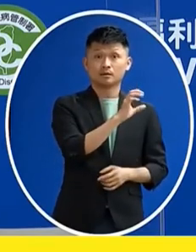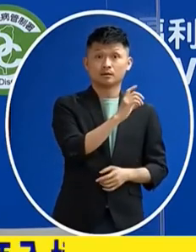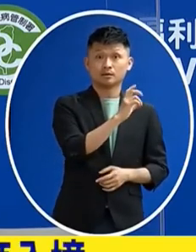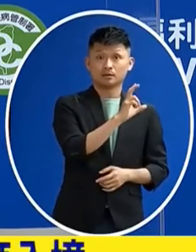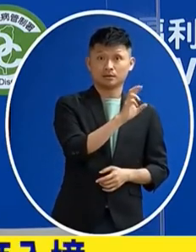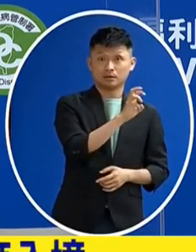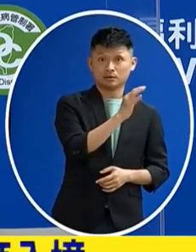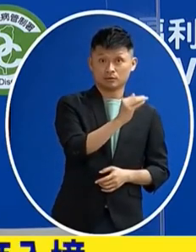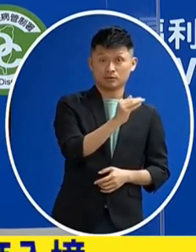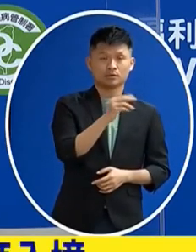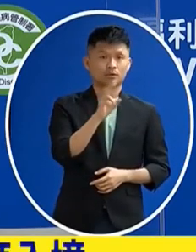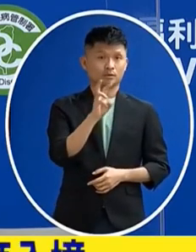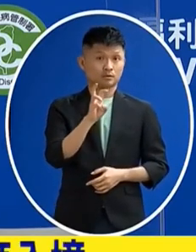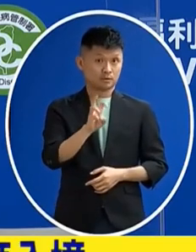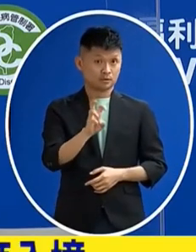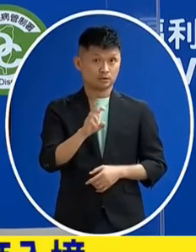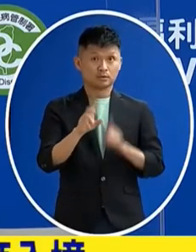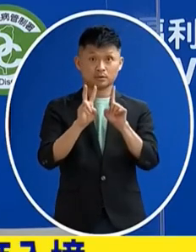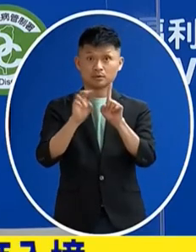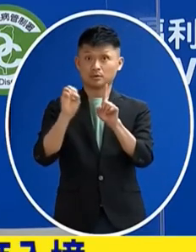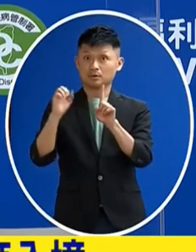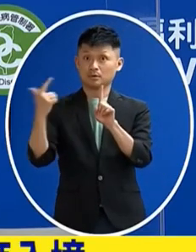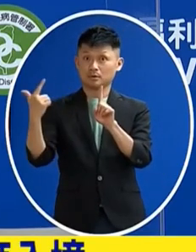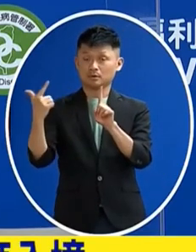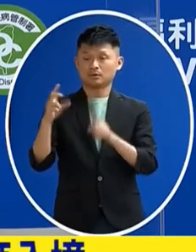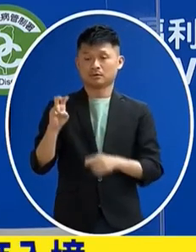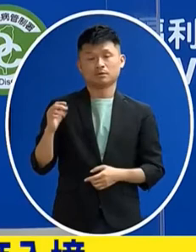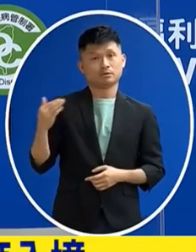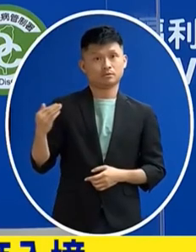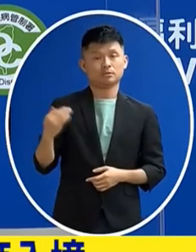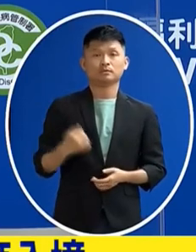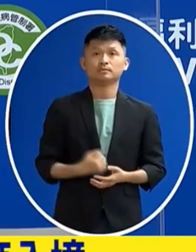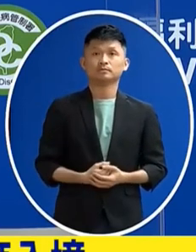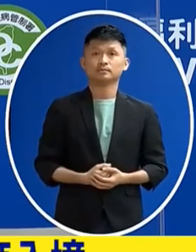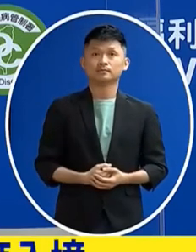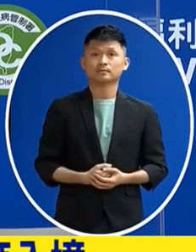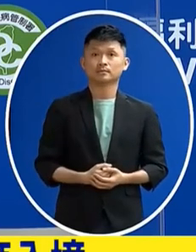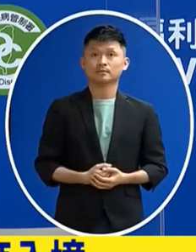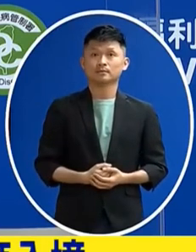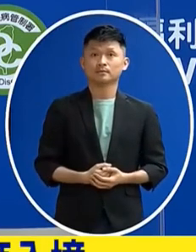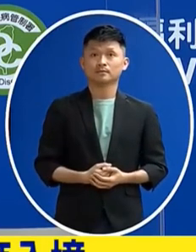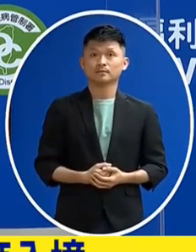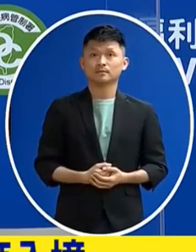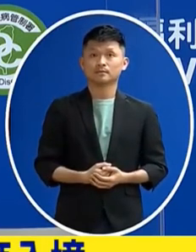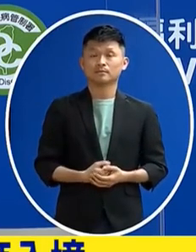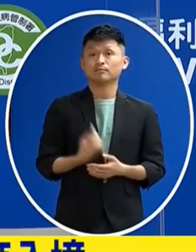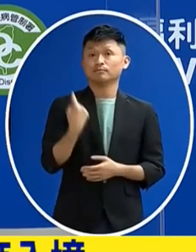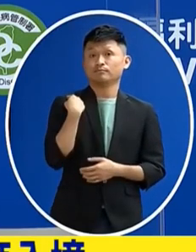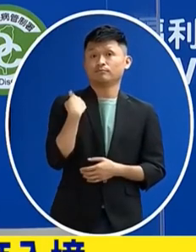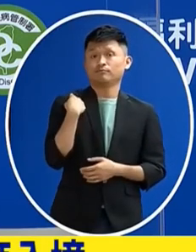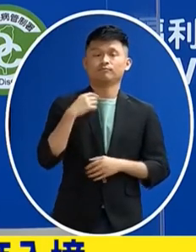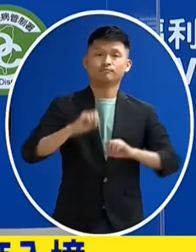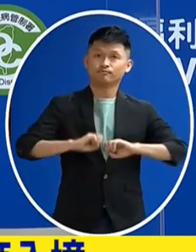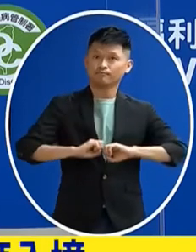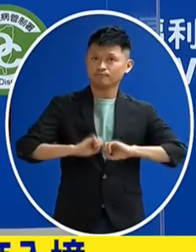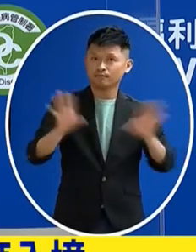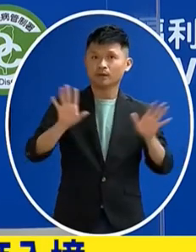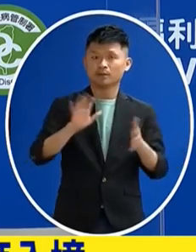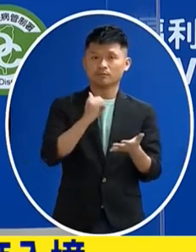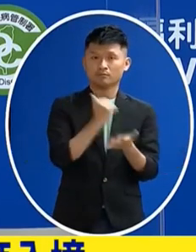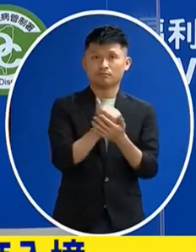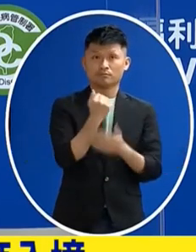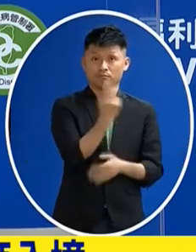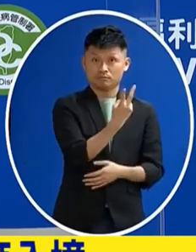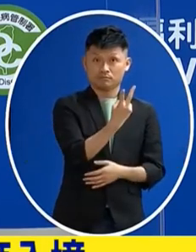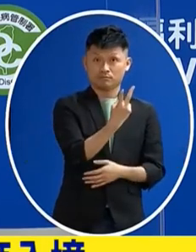1205 CT 值30，1206 CT 值29。那就是说昨天已经有公布2个案例